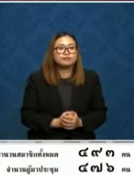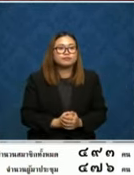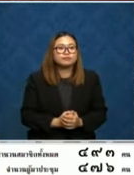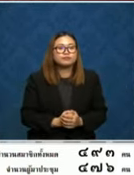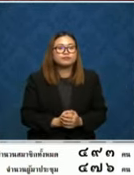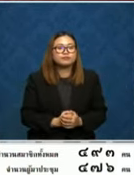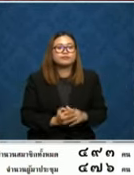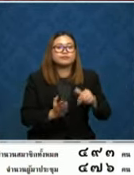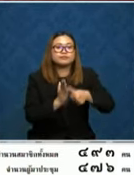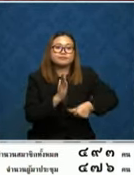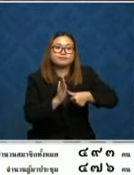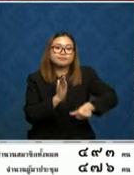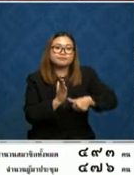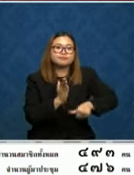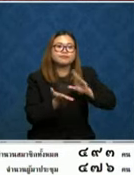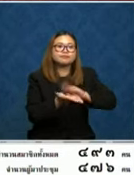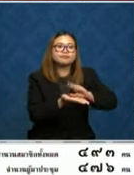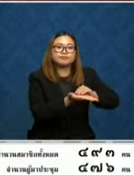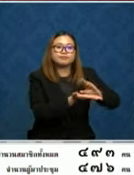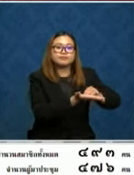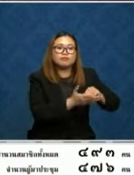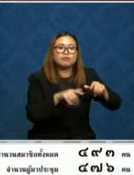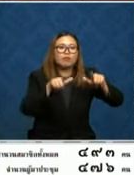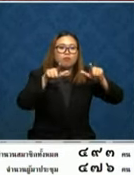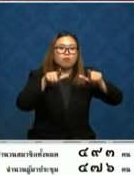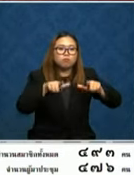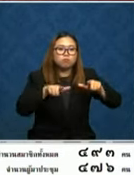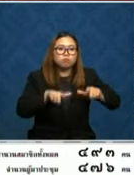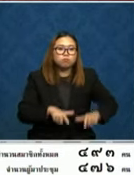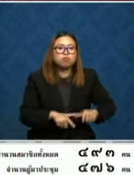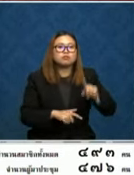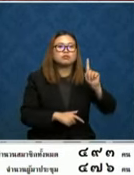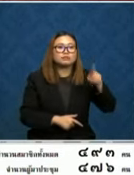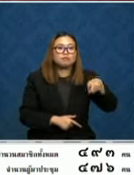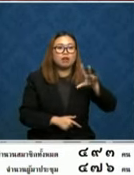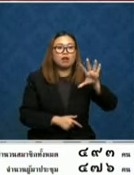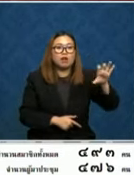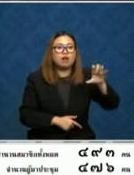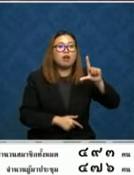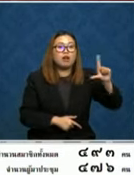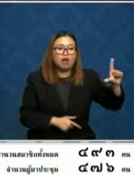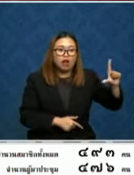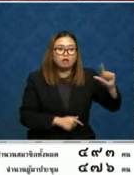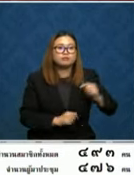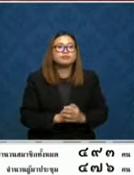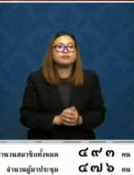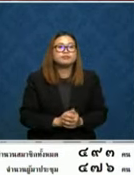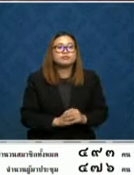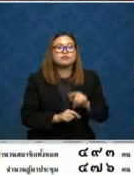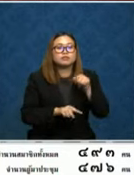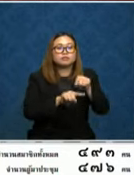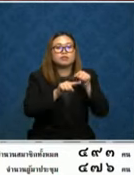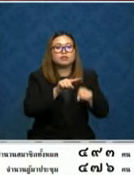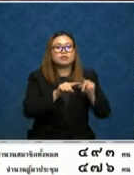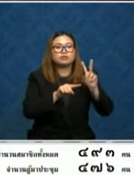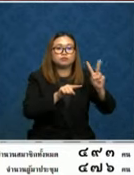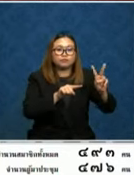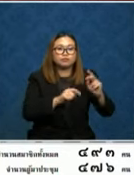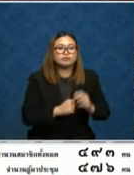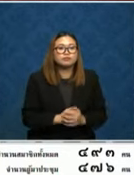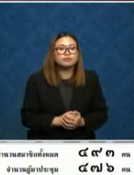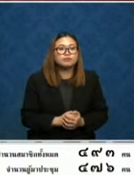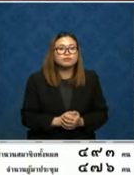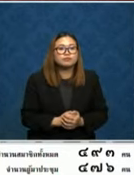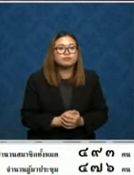ในฐานะหน่วยงานหลักนะครับจัดเก็บได้ลดลง 1,500 กว่าล้านนะครับลดลงร้อยละ2จากช่วงเดียวกันของปีที่ผ่านมานะครับเ